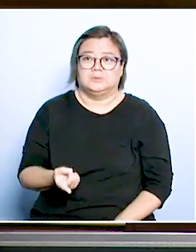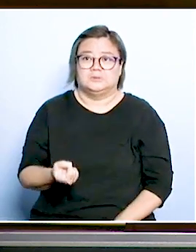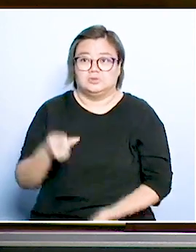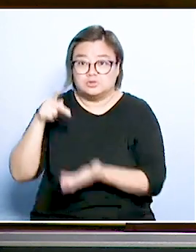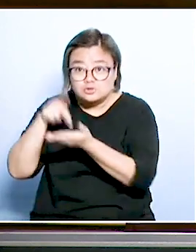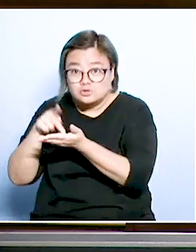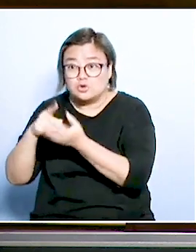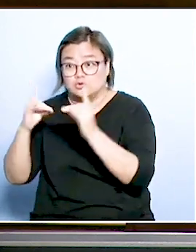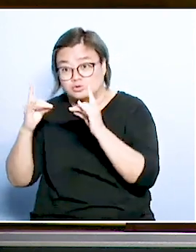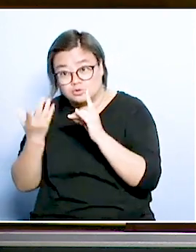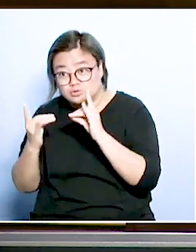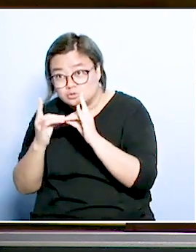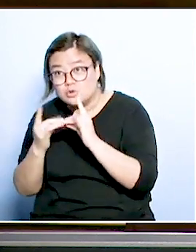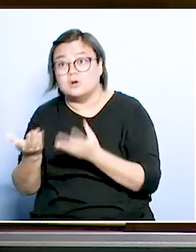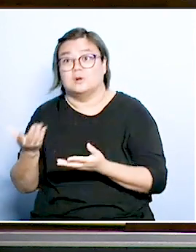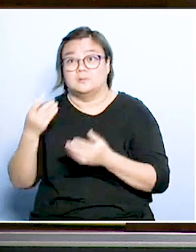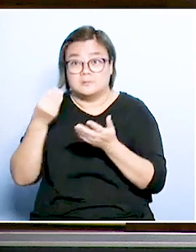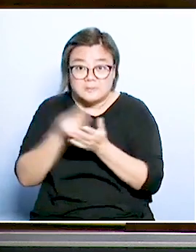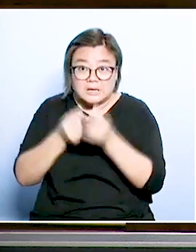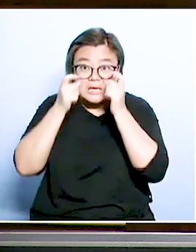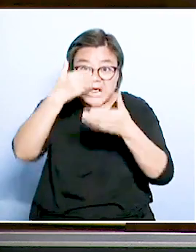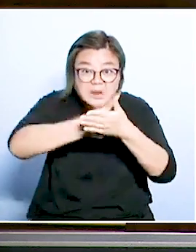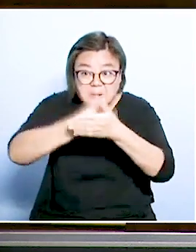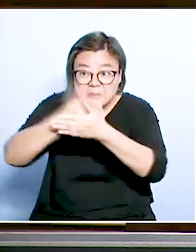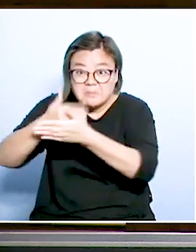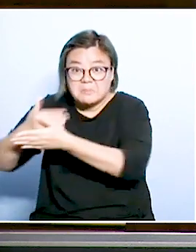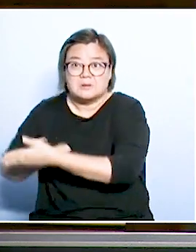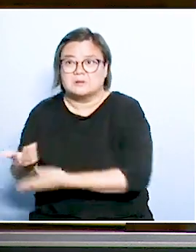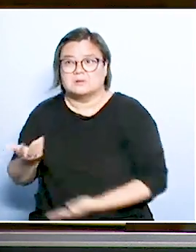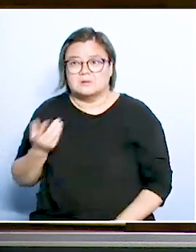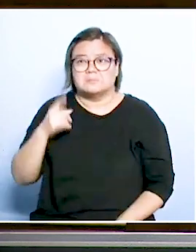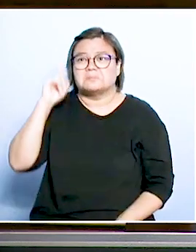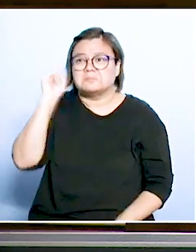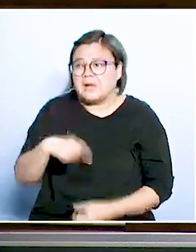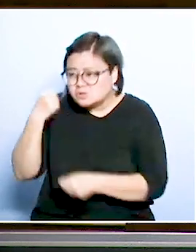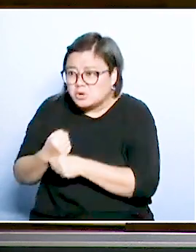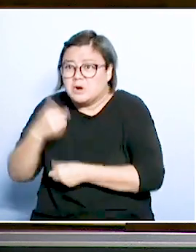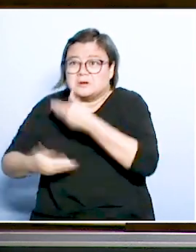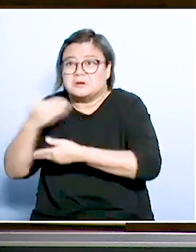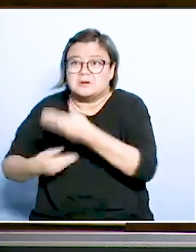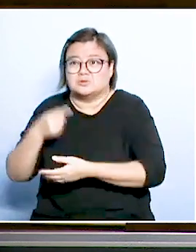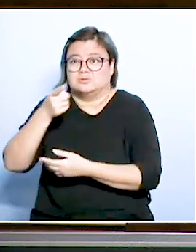快啲做嘢啊，林鄭！快啲停止苛政，同埋向長者道